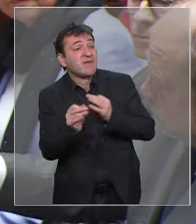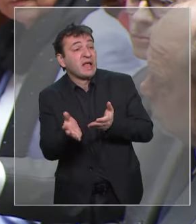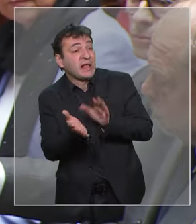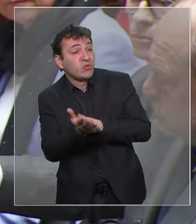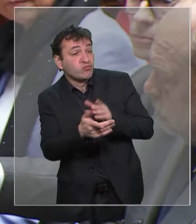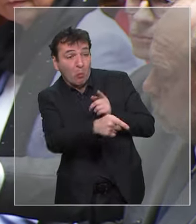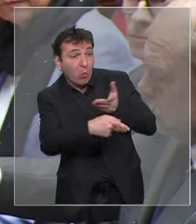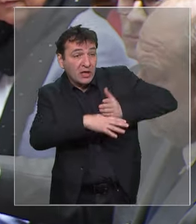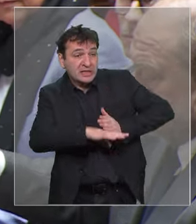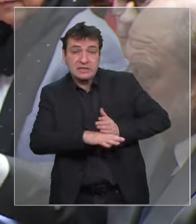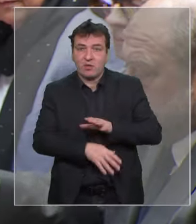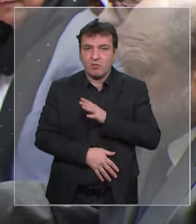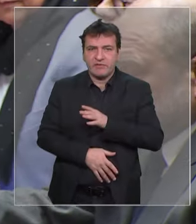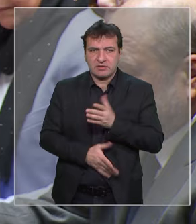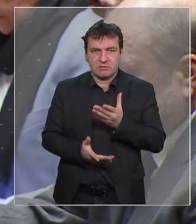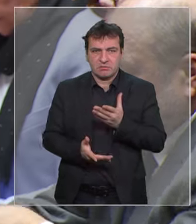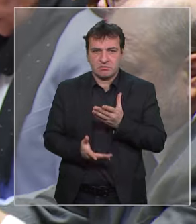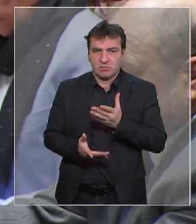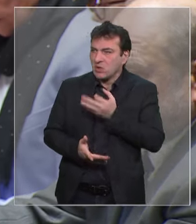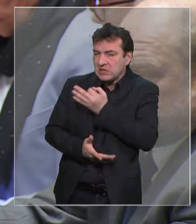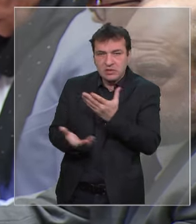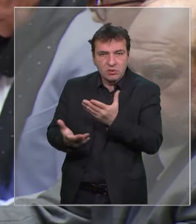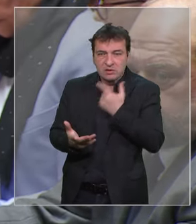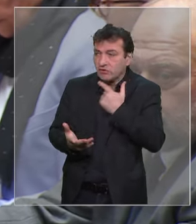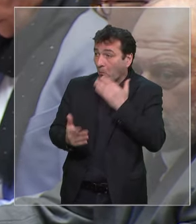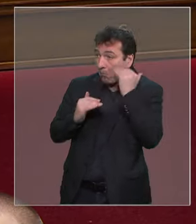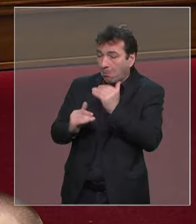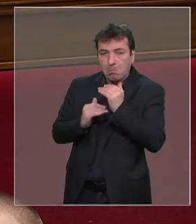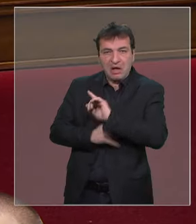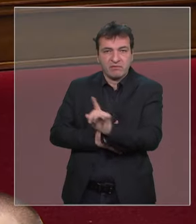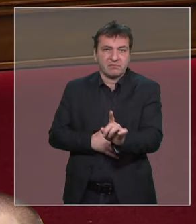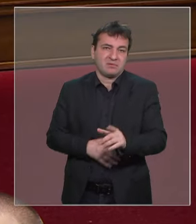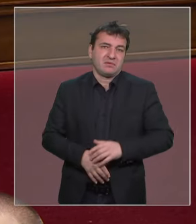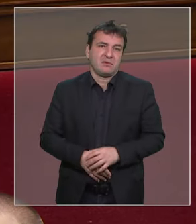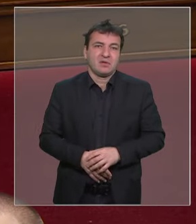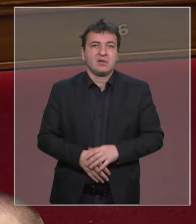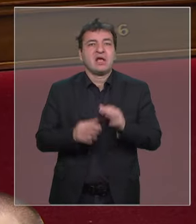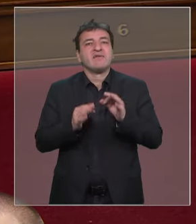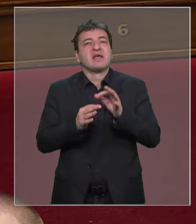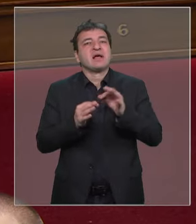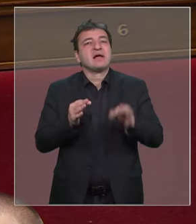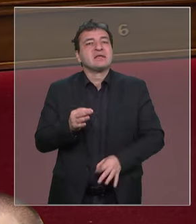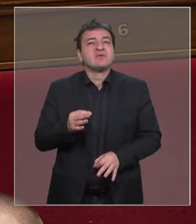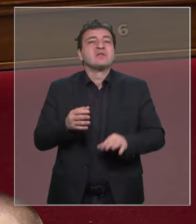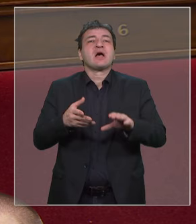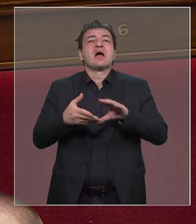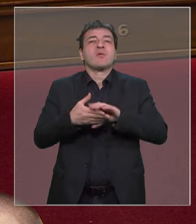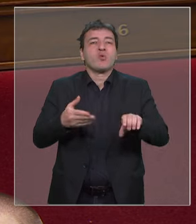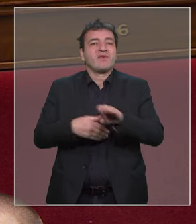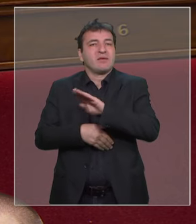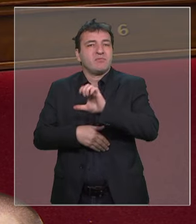on envoie aux enseignants ? Qu'on ne croit pas en eux. Quand on dit que des résultats aux épreuves du brevet et du baccalauréat peuvent